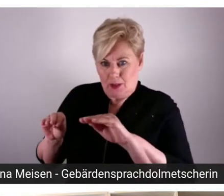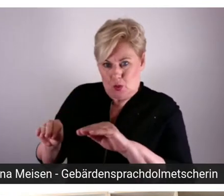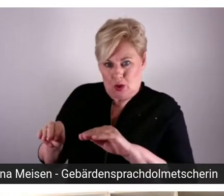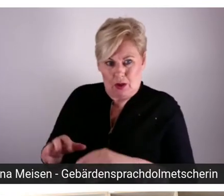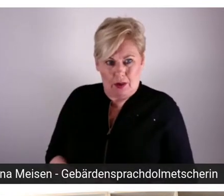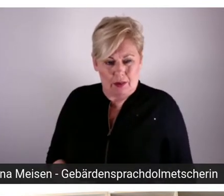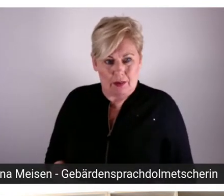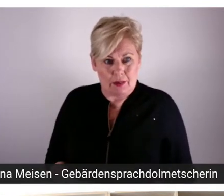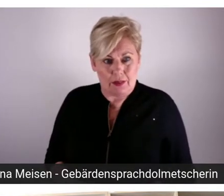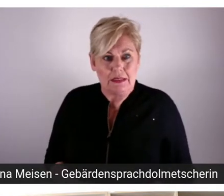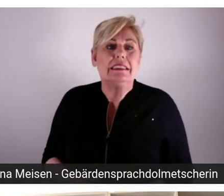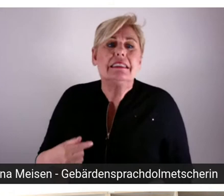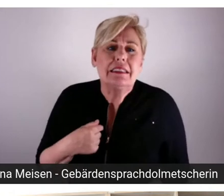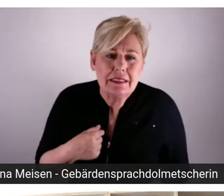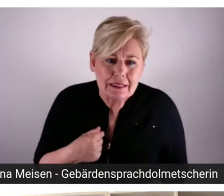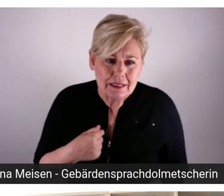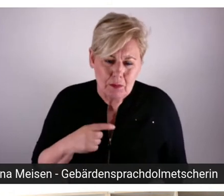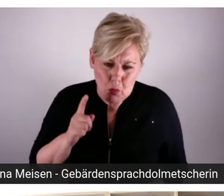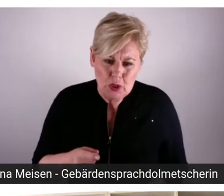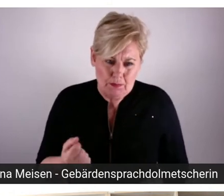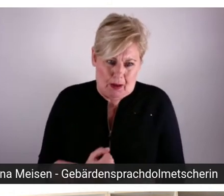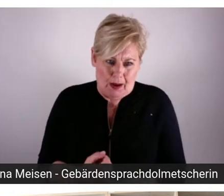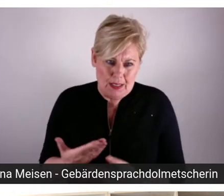vorbringt. Das ist das, was wir machen müssen.